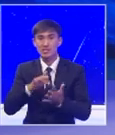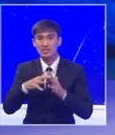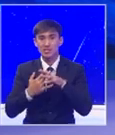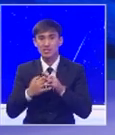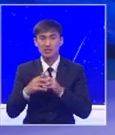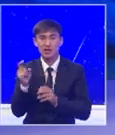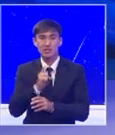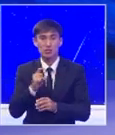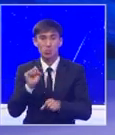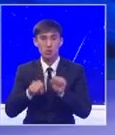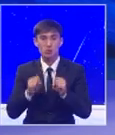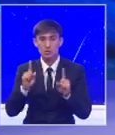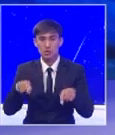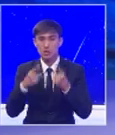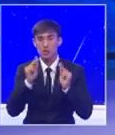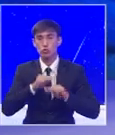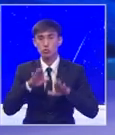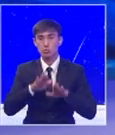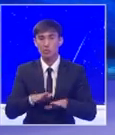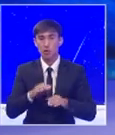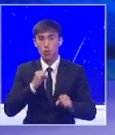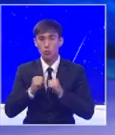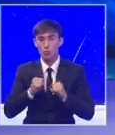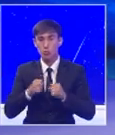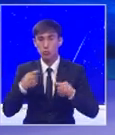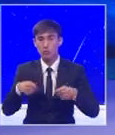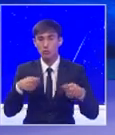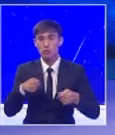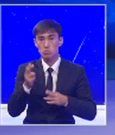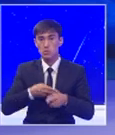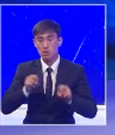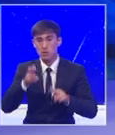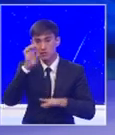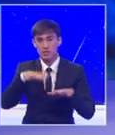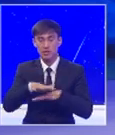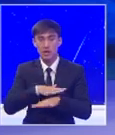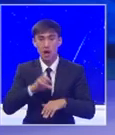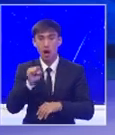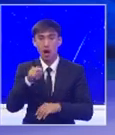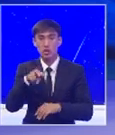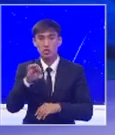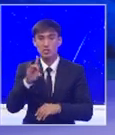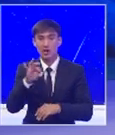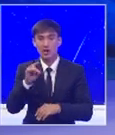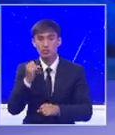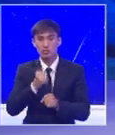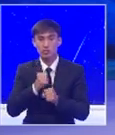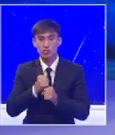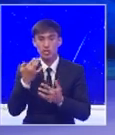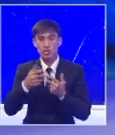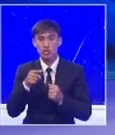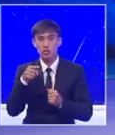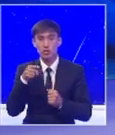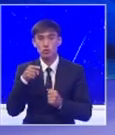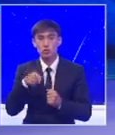хозяйства, что позволило создать рабочие места и укрепить продовольственную безопасность в стране. В Алжирской Сахаре обрабатывается несколько сотен